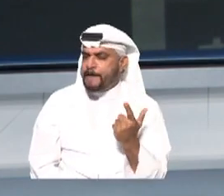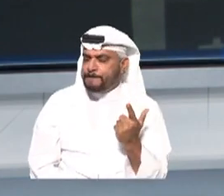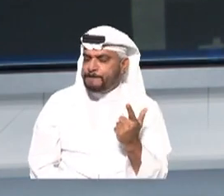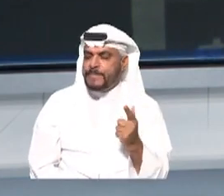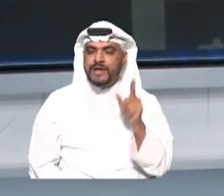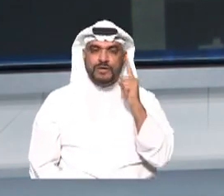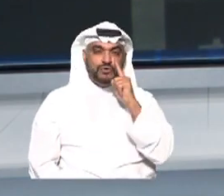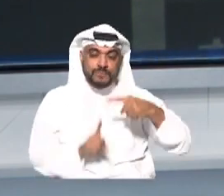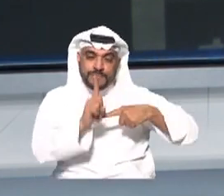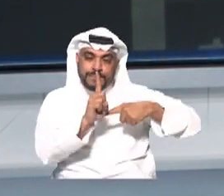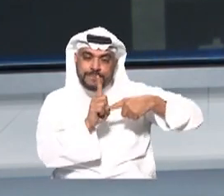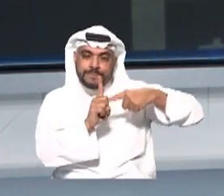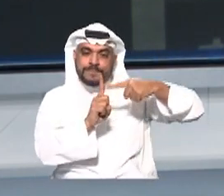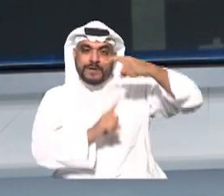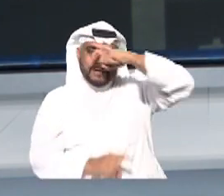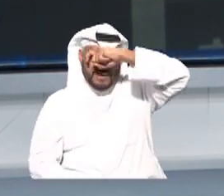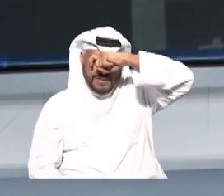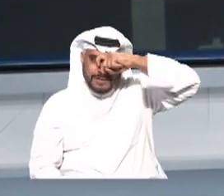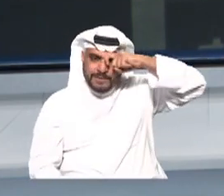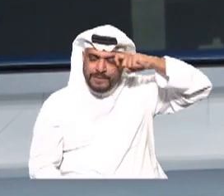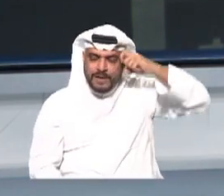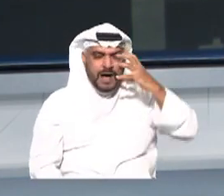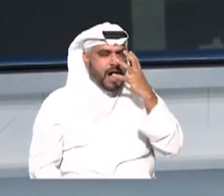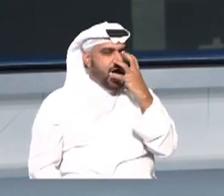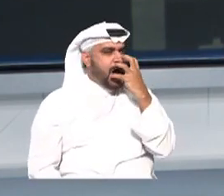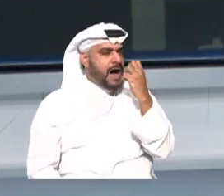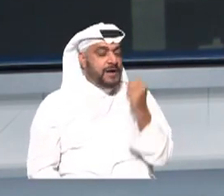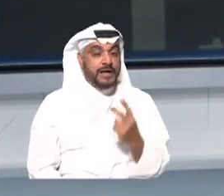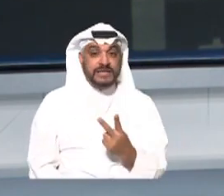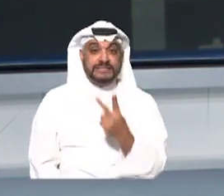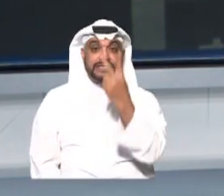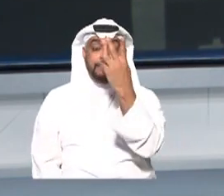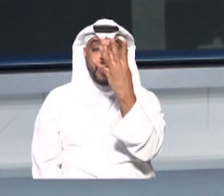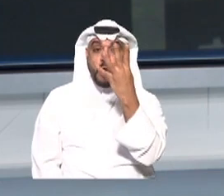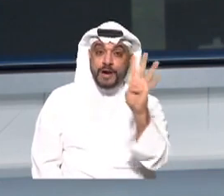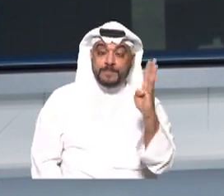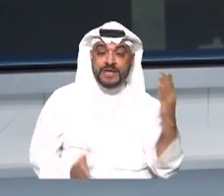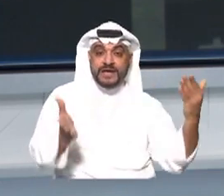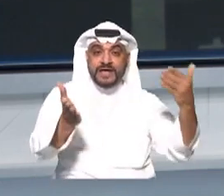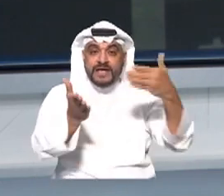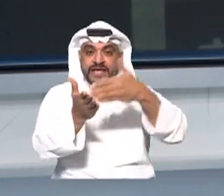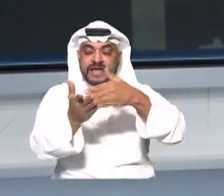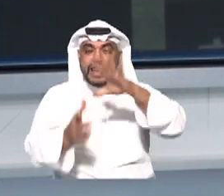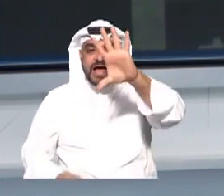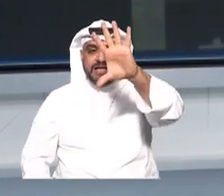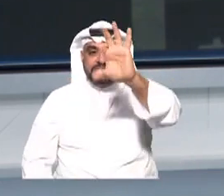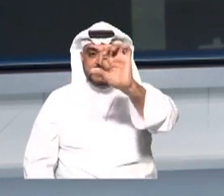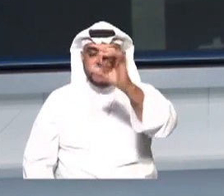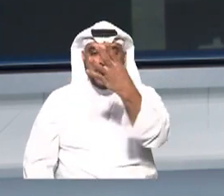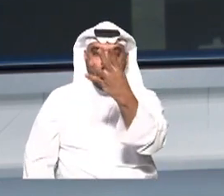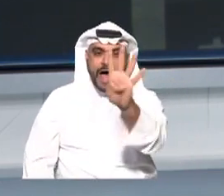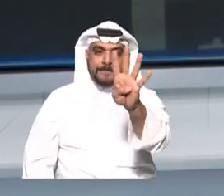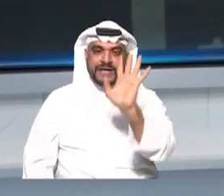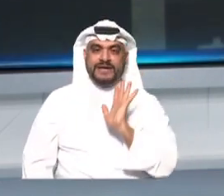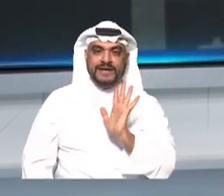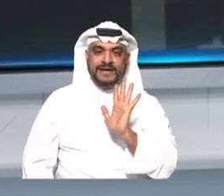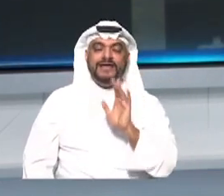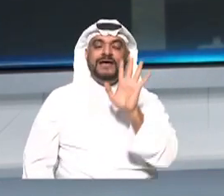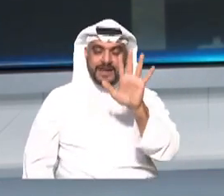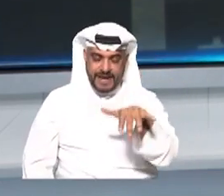الكويت ما بين 47 إلى 49 درجة مئوية، أما الصغرى المتوقعة راح تتراوح ما